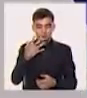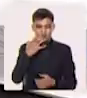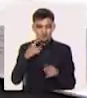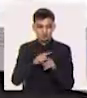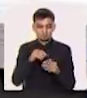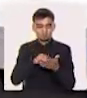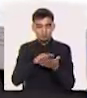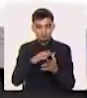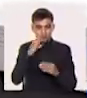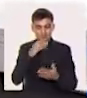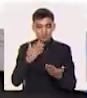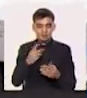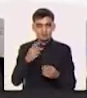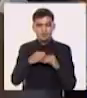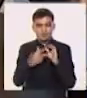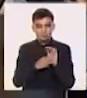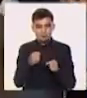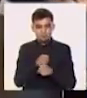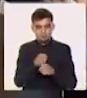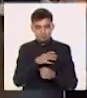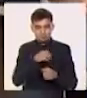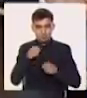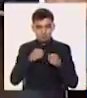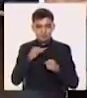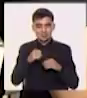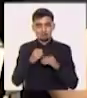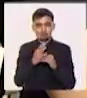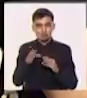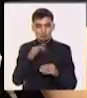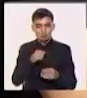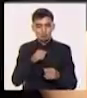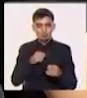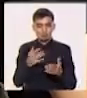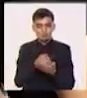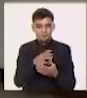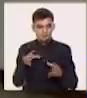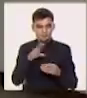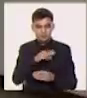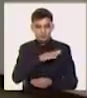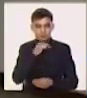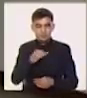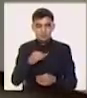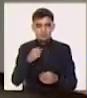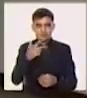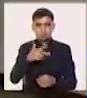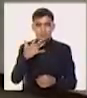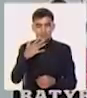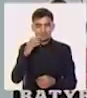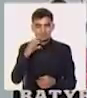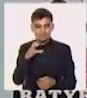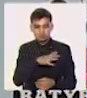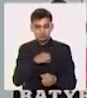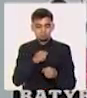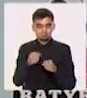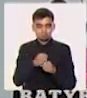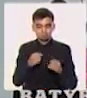рингте 18 жекпе-жекті ұтып, 14 кездесуін нокаутпен аяқтаған. Ал осыдан 2 жыл бұрын ол қарсыласын 35 секундтың ішінде құлатып,